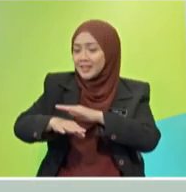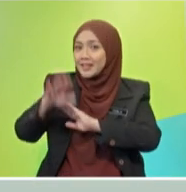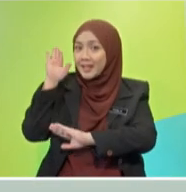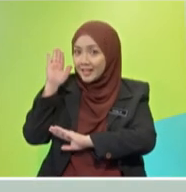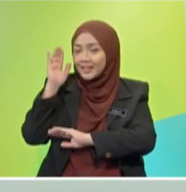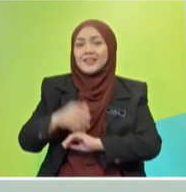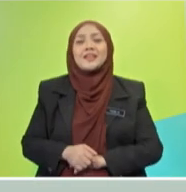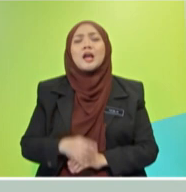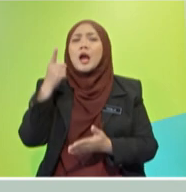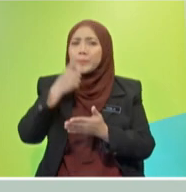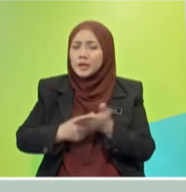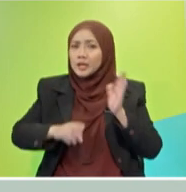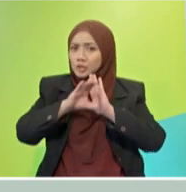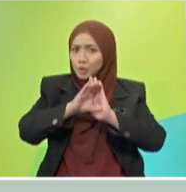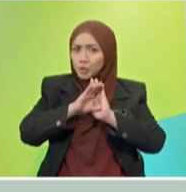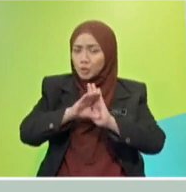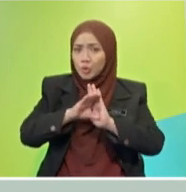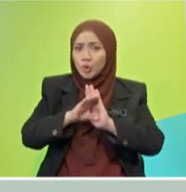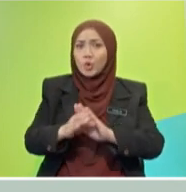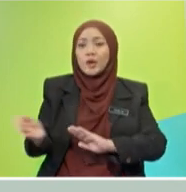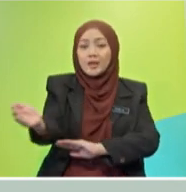Apakah contoh penuaiannya